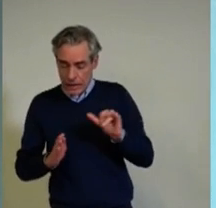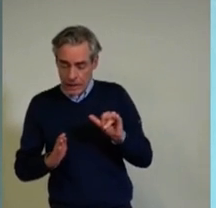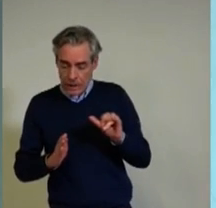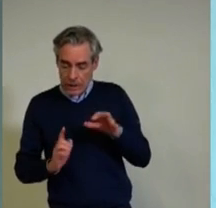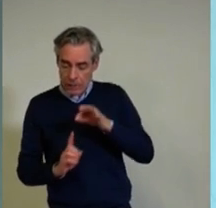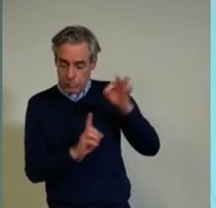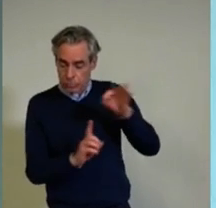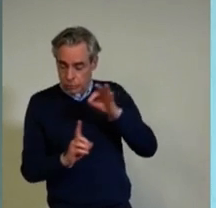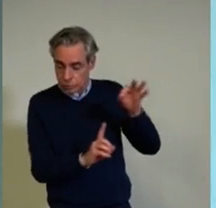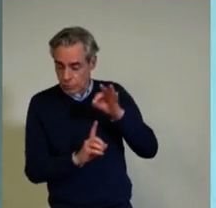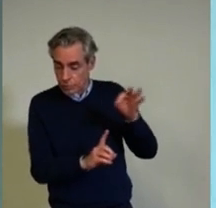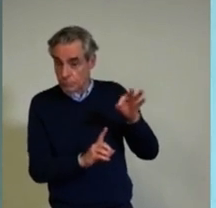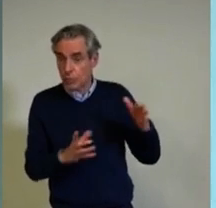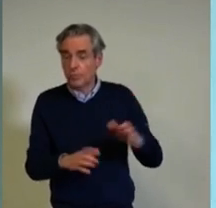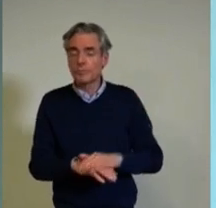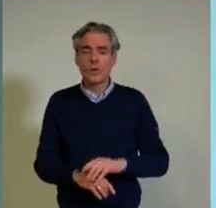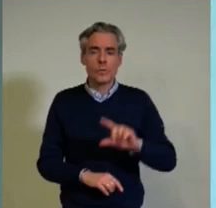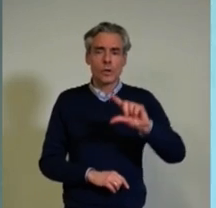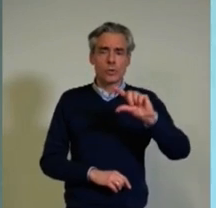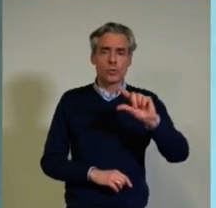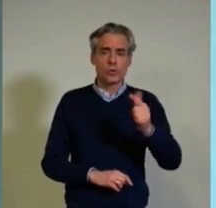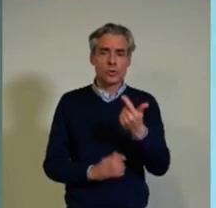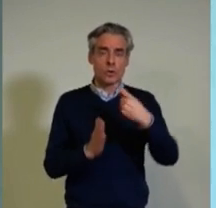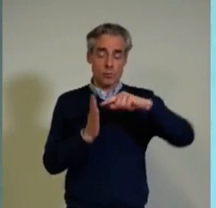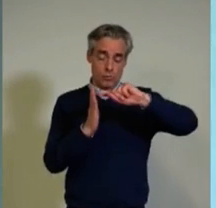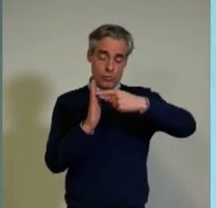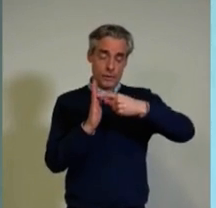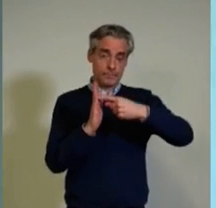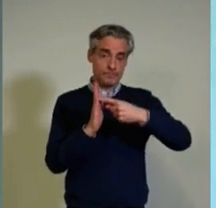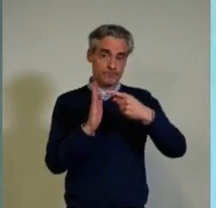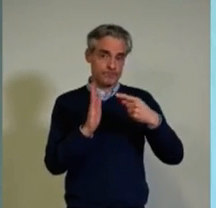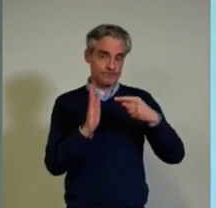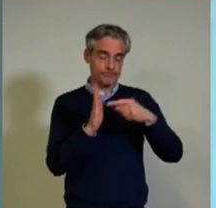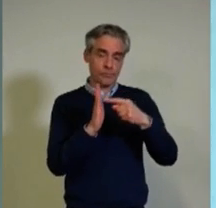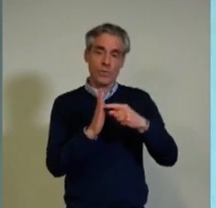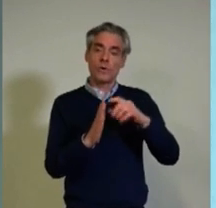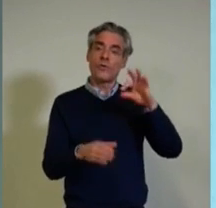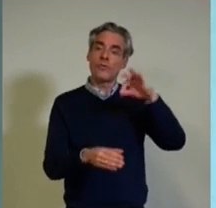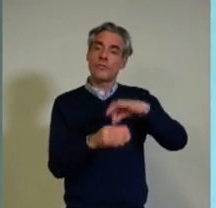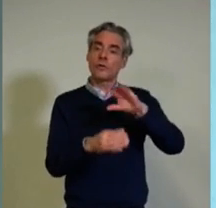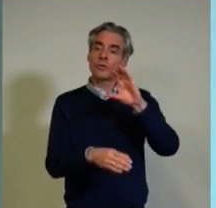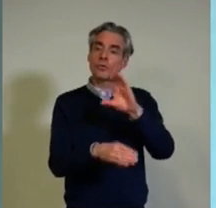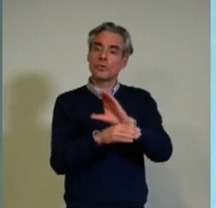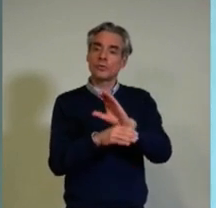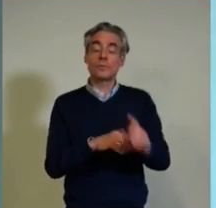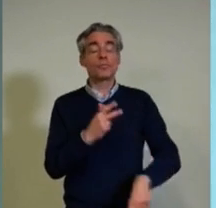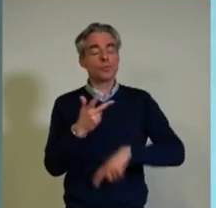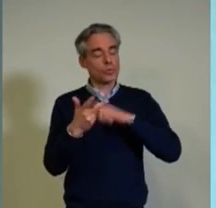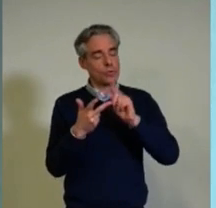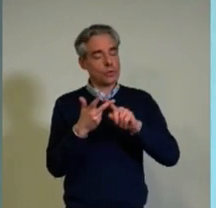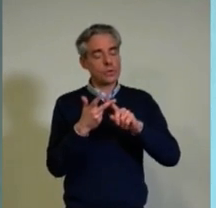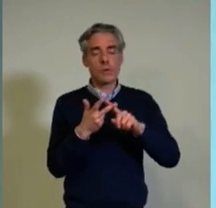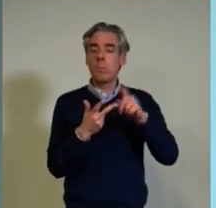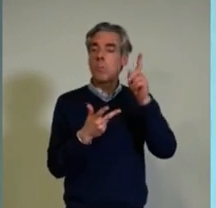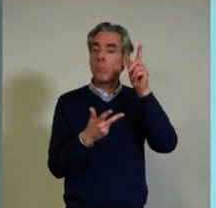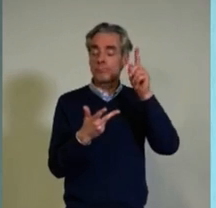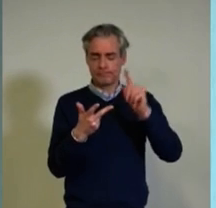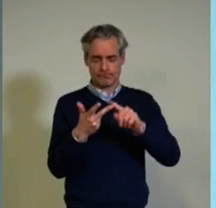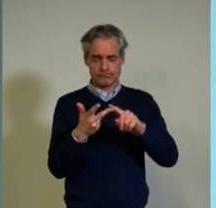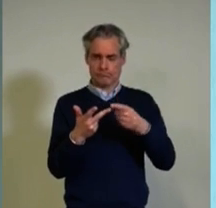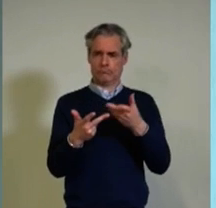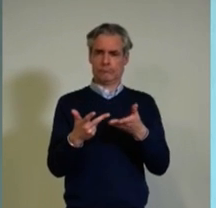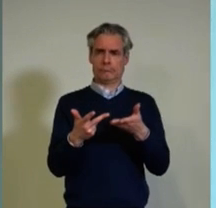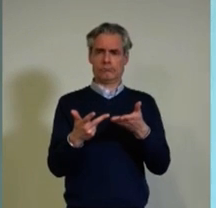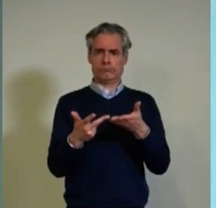le deuxième point qui nous pousse à voter contre. Troisième point, c'est